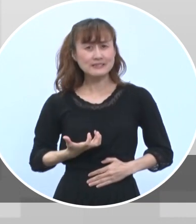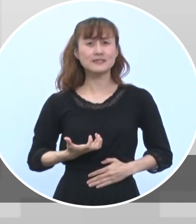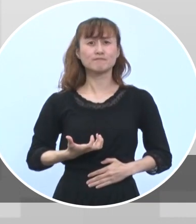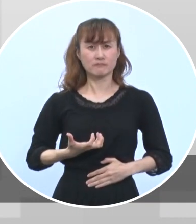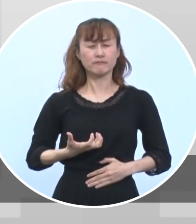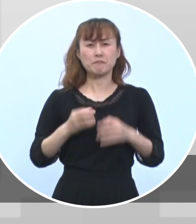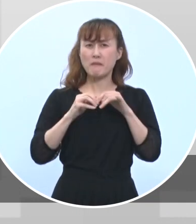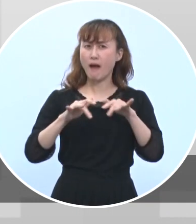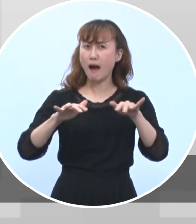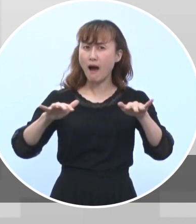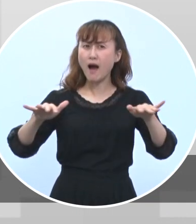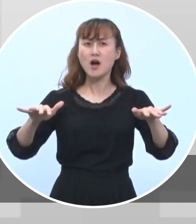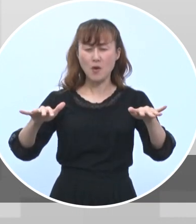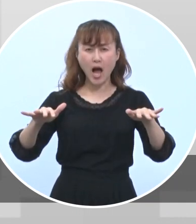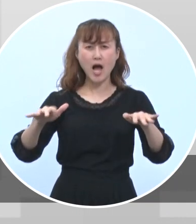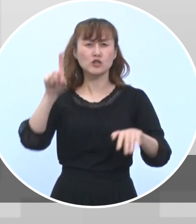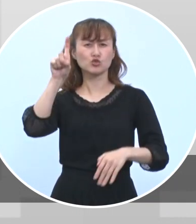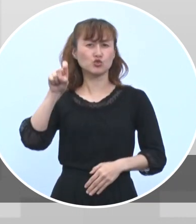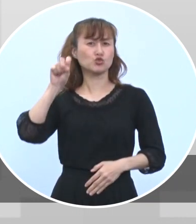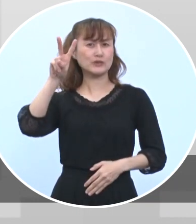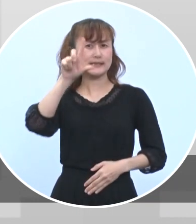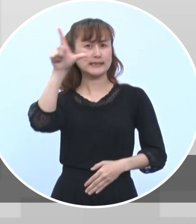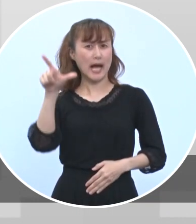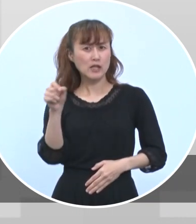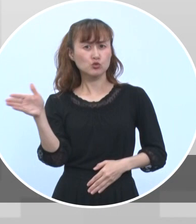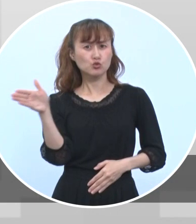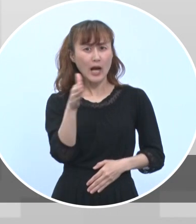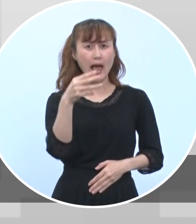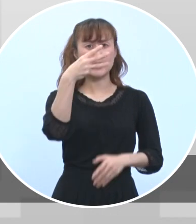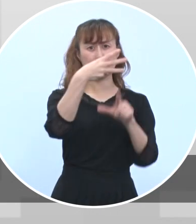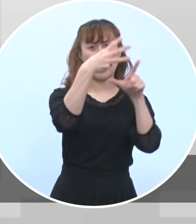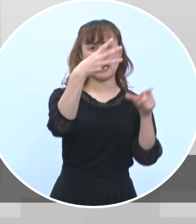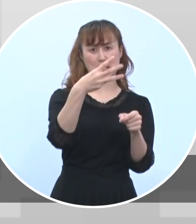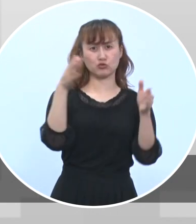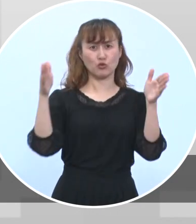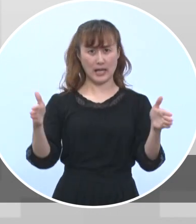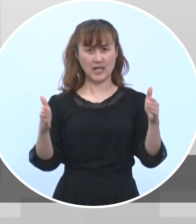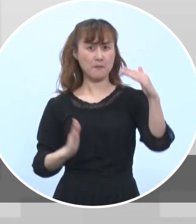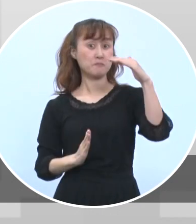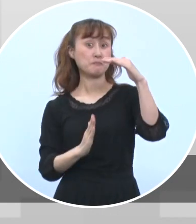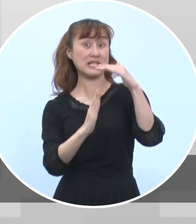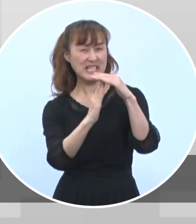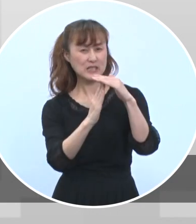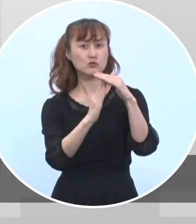は12月から3月、1月から2月にピークを迎えます。